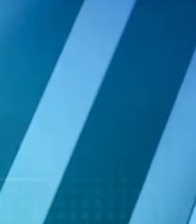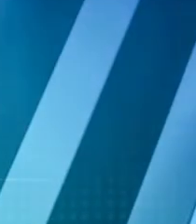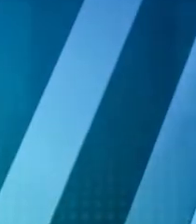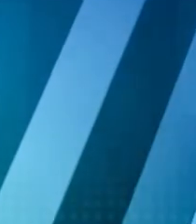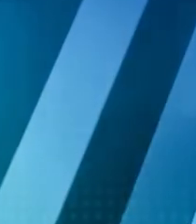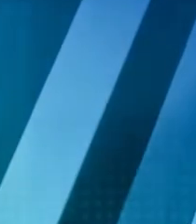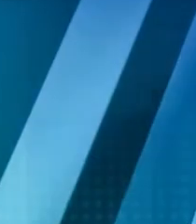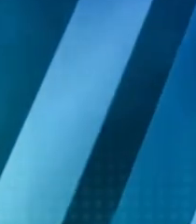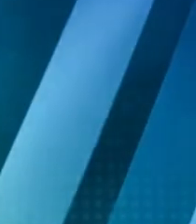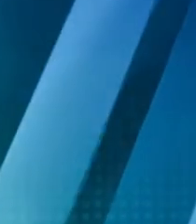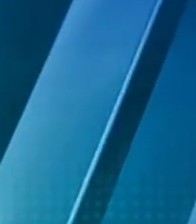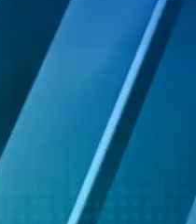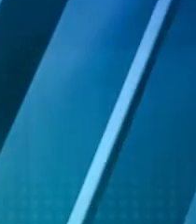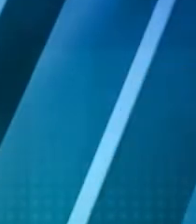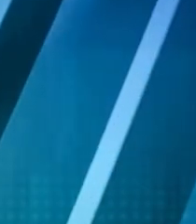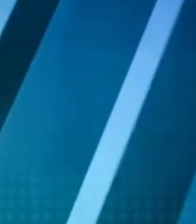МУЗЫКАЛЬНАЯ ЗАСТАВКА